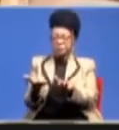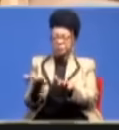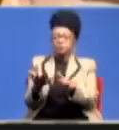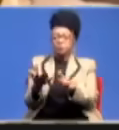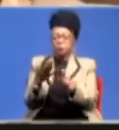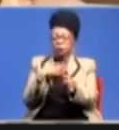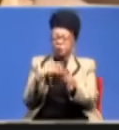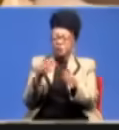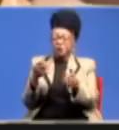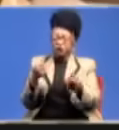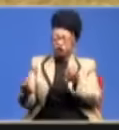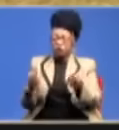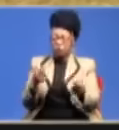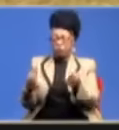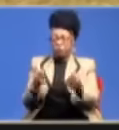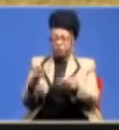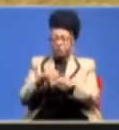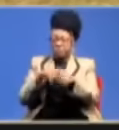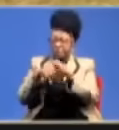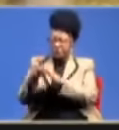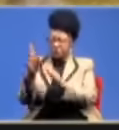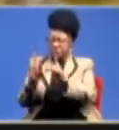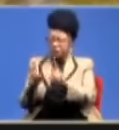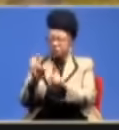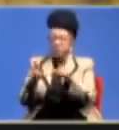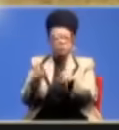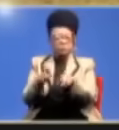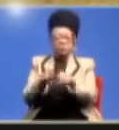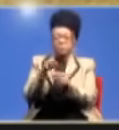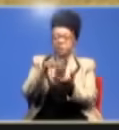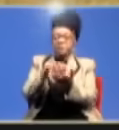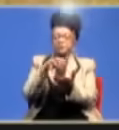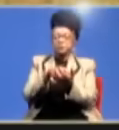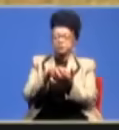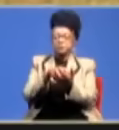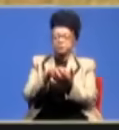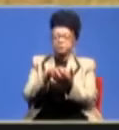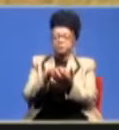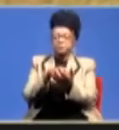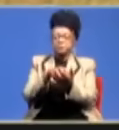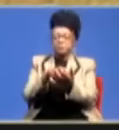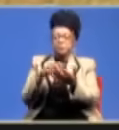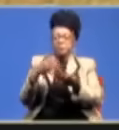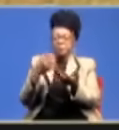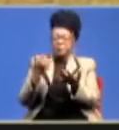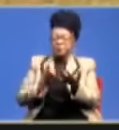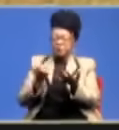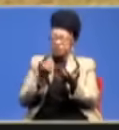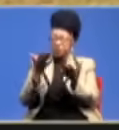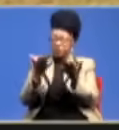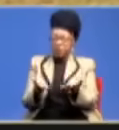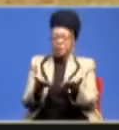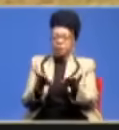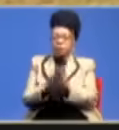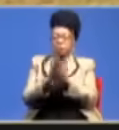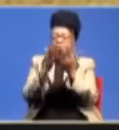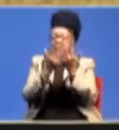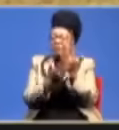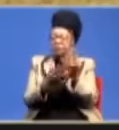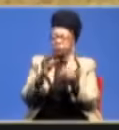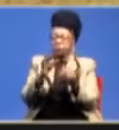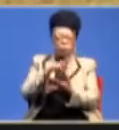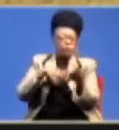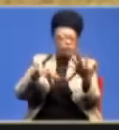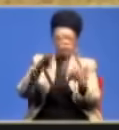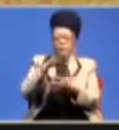jiko. Kuingia huko nayo jikoni, the same case, walukira yako chini, the pool of blood. Sayo mambo ikatuchanganyikia,